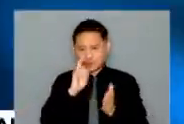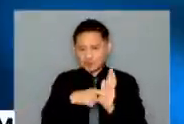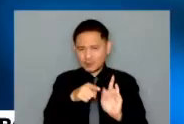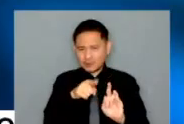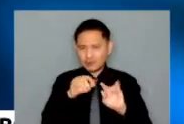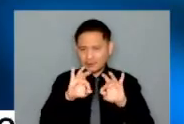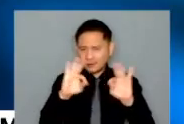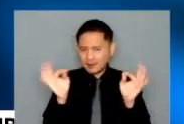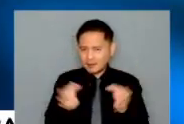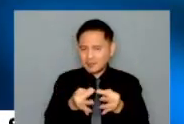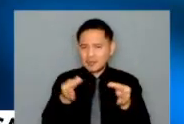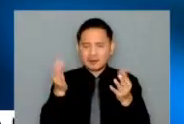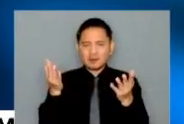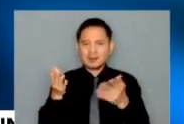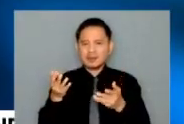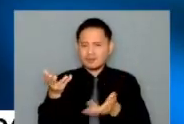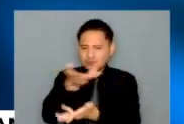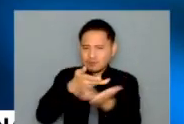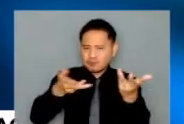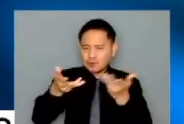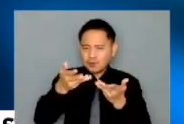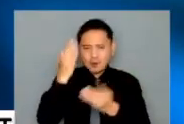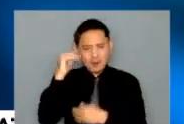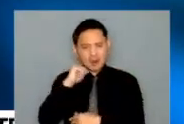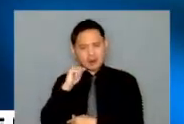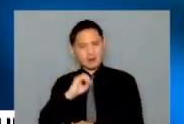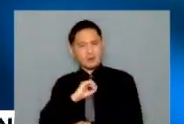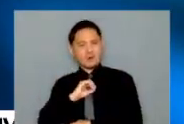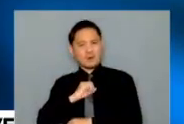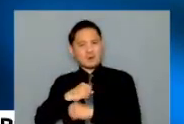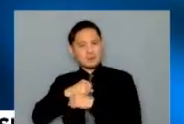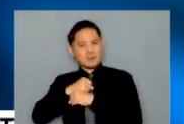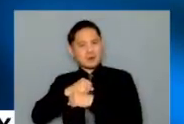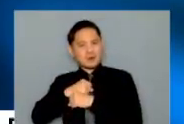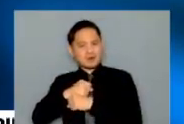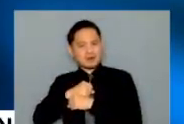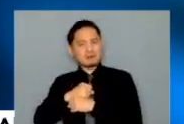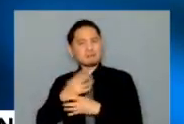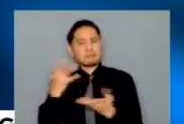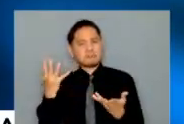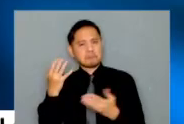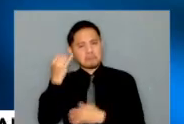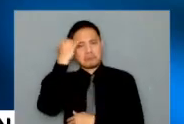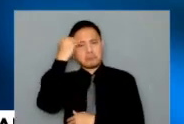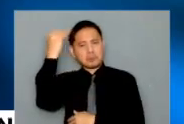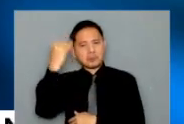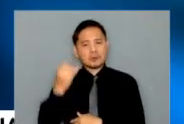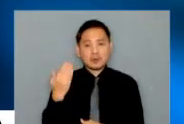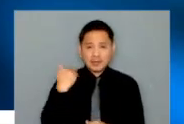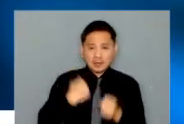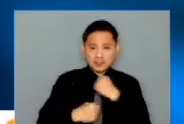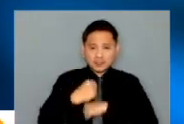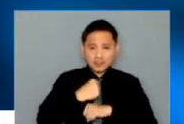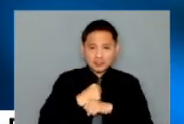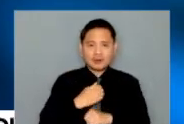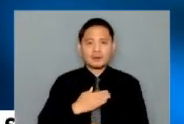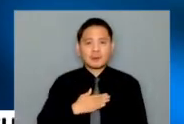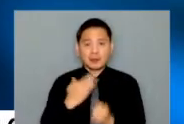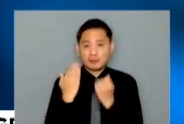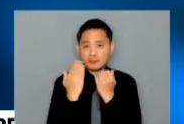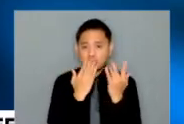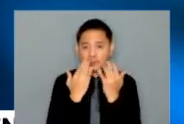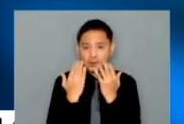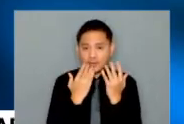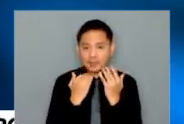sa amin, so sabi ko, ba't yun na lang tayo gumawa? Then, ito na po. Then, last year, during my birthday po, naisip ng wife ko